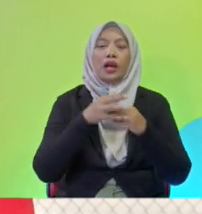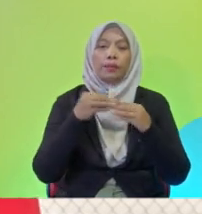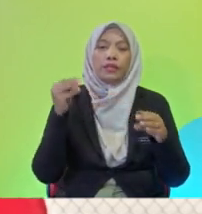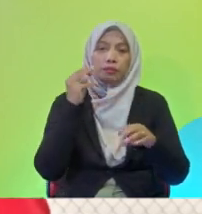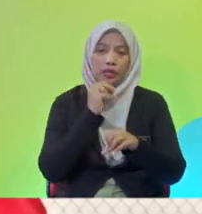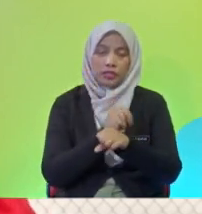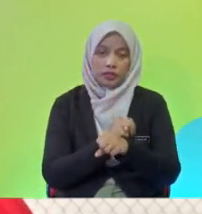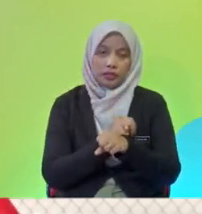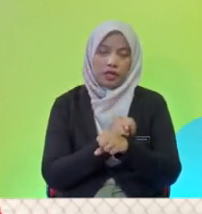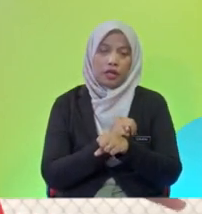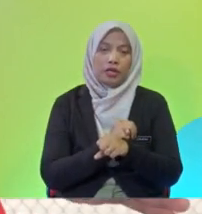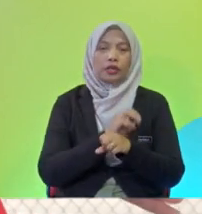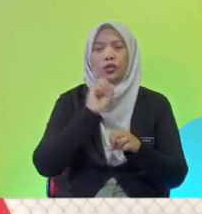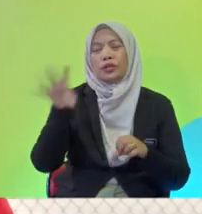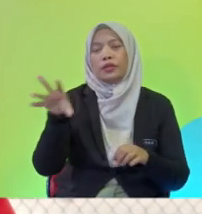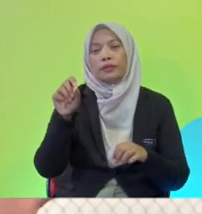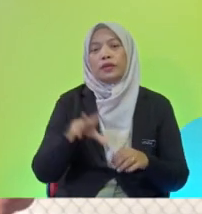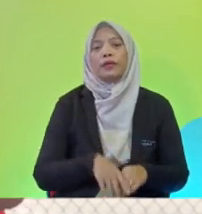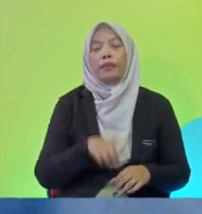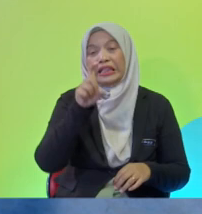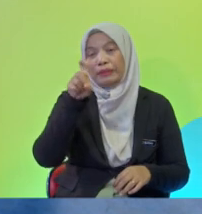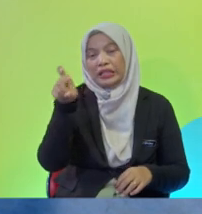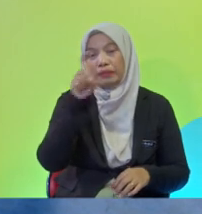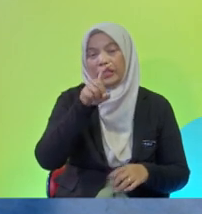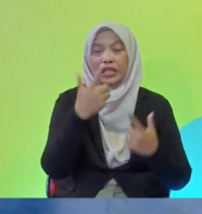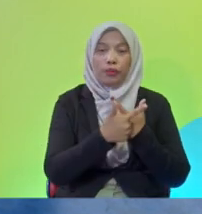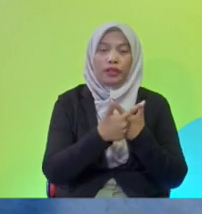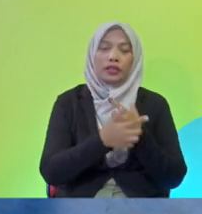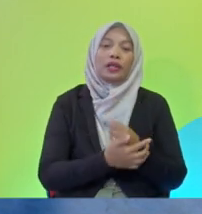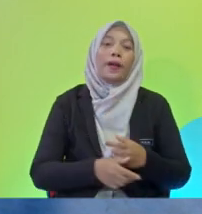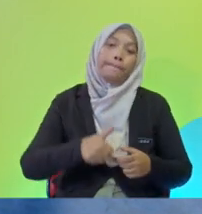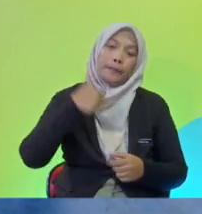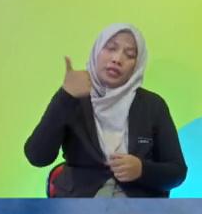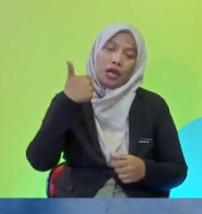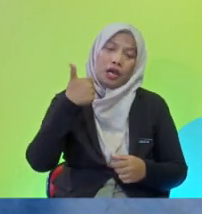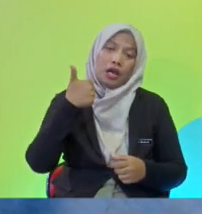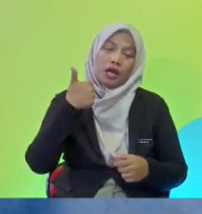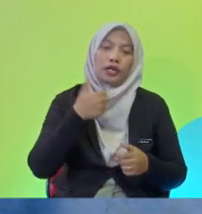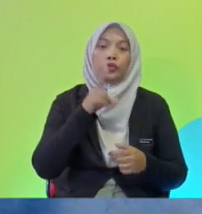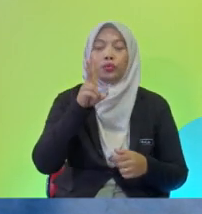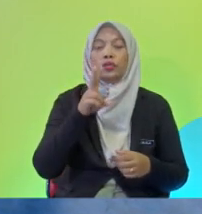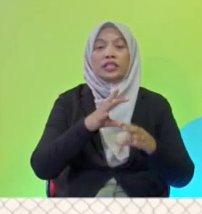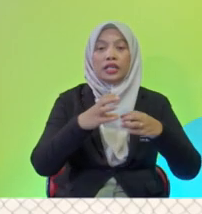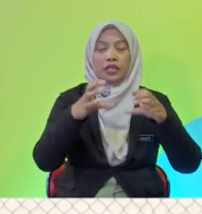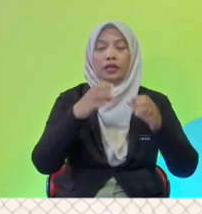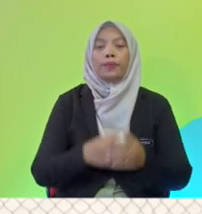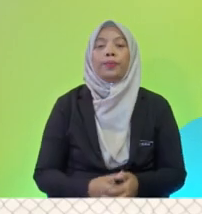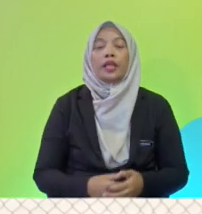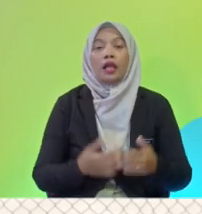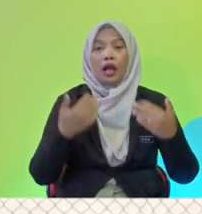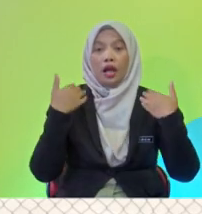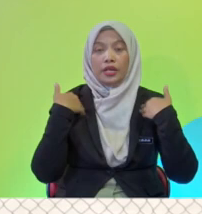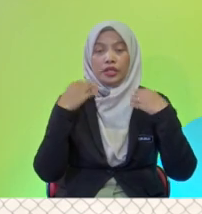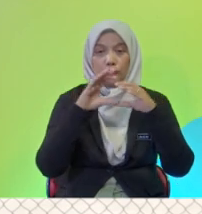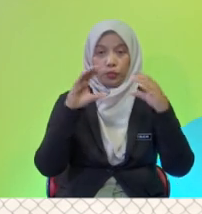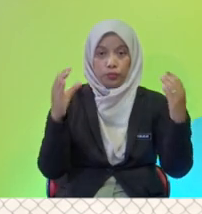masa, pasukan lawan habis, kita kesingkirkan, menang. Okey, itu yang paling penting, cikgu. Ya, dua kaedah menentukan kemenangan. Tapi ada kumpulan